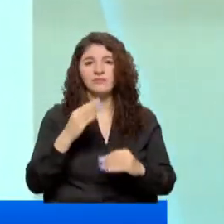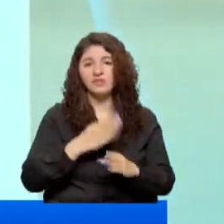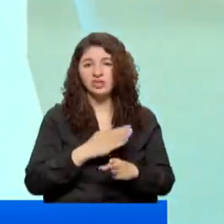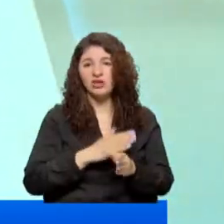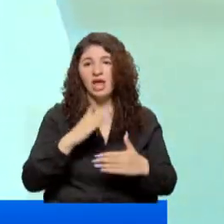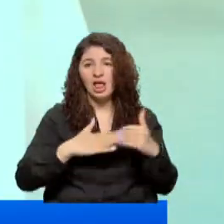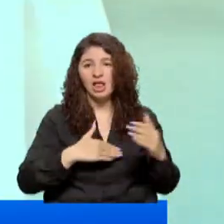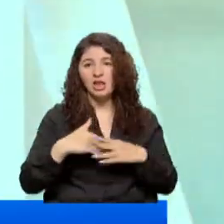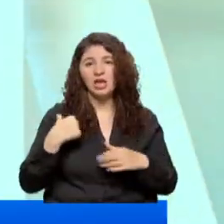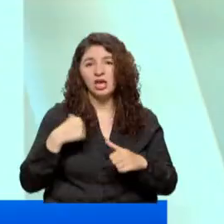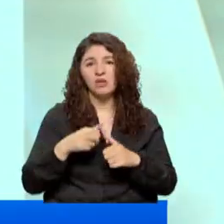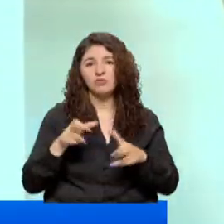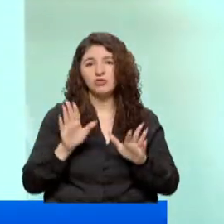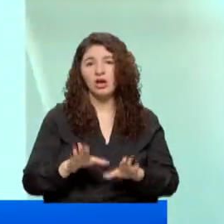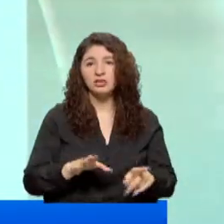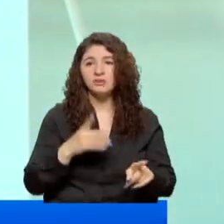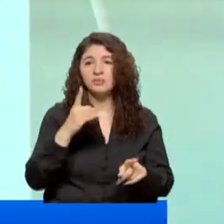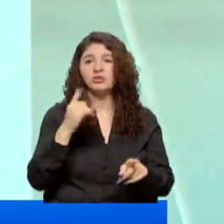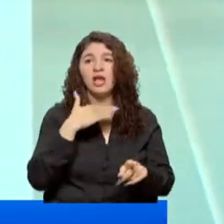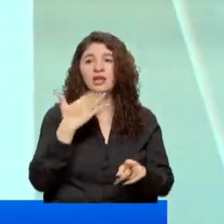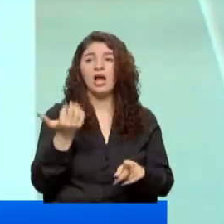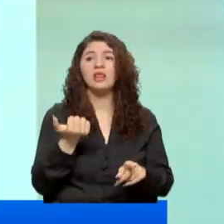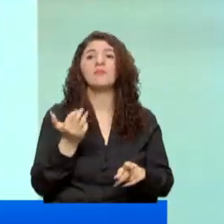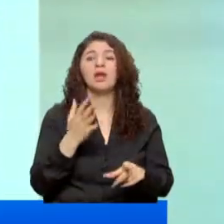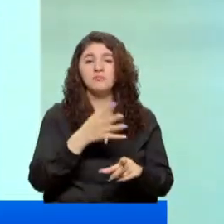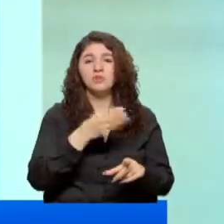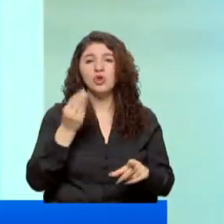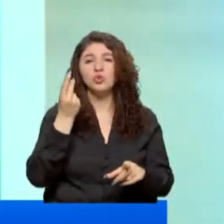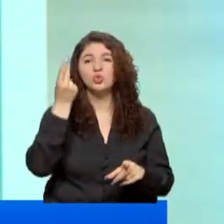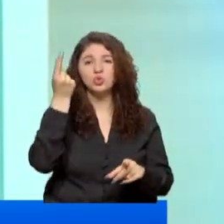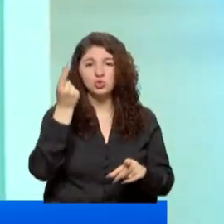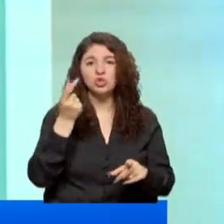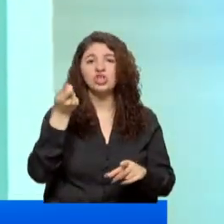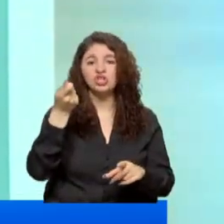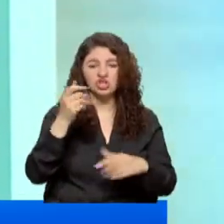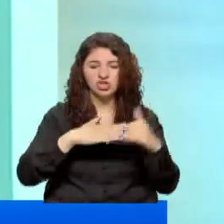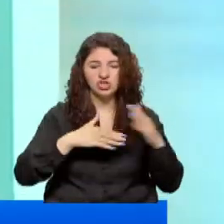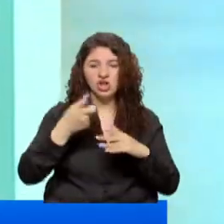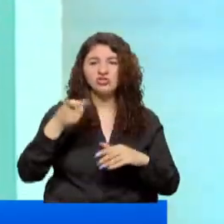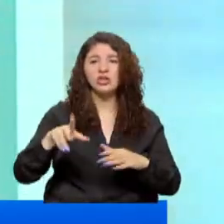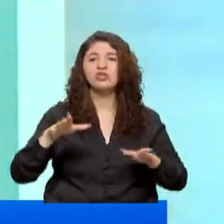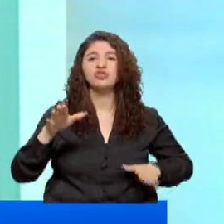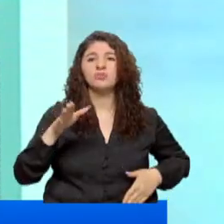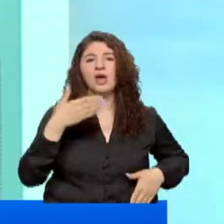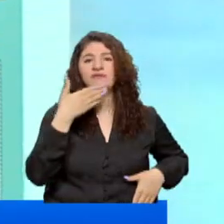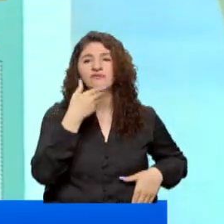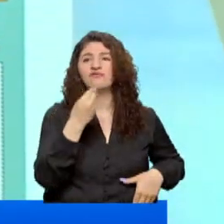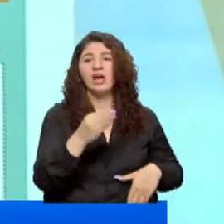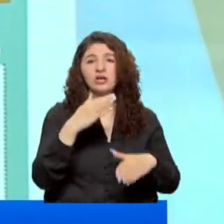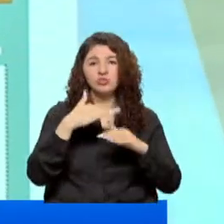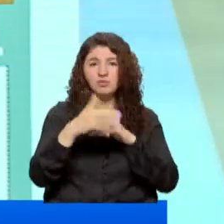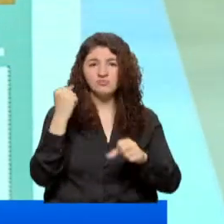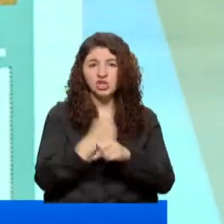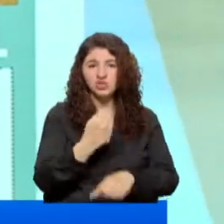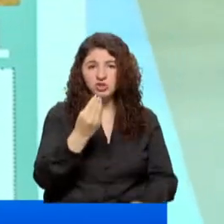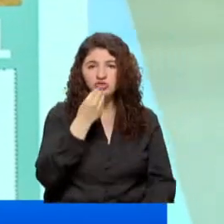vatandaşın eli yine boş kaldı bir kilo et alamayan Milyonlar unutulduğu inşaatçının cebic ayrıldı millet beton